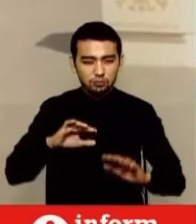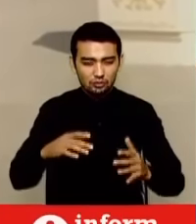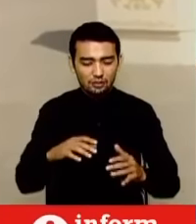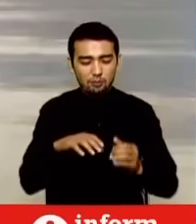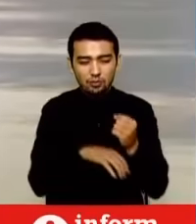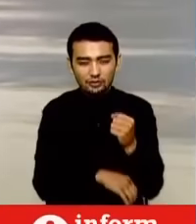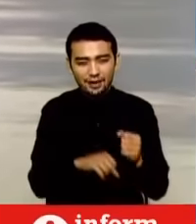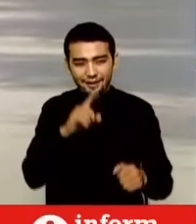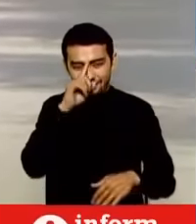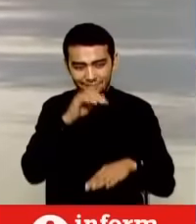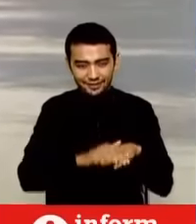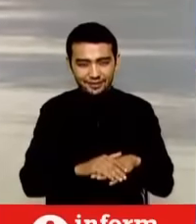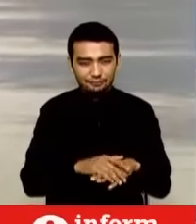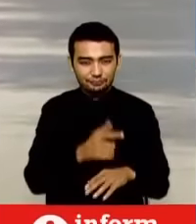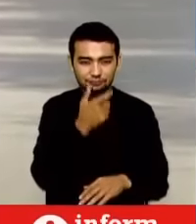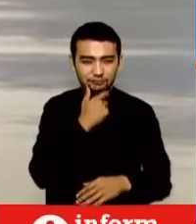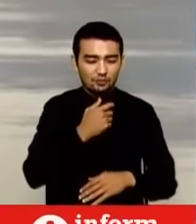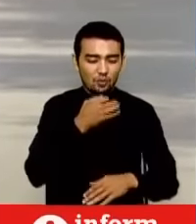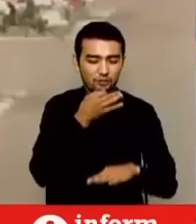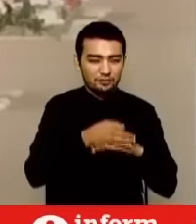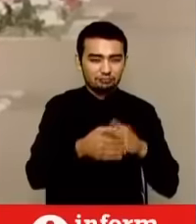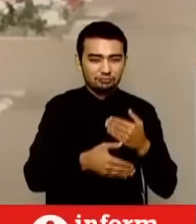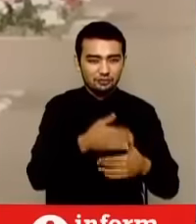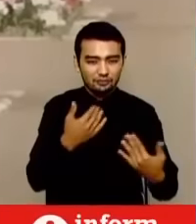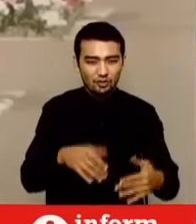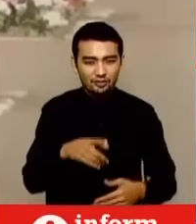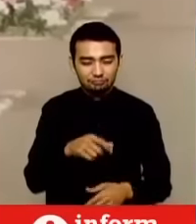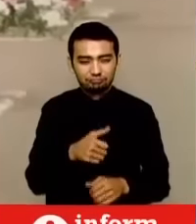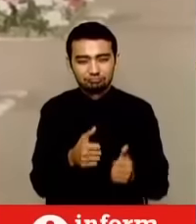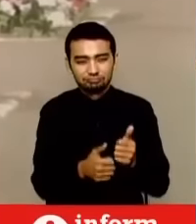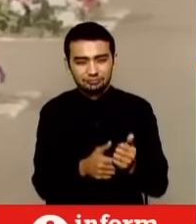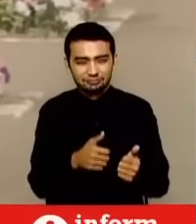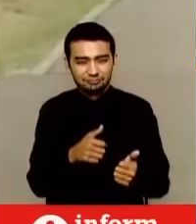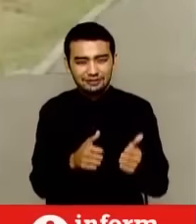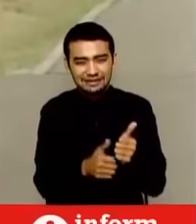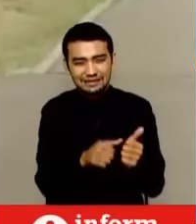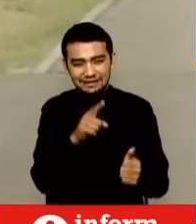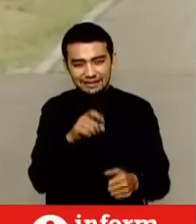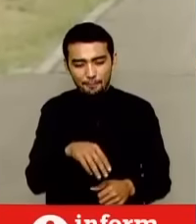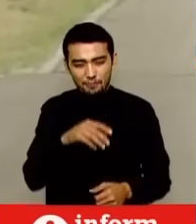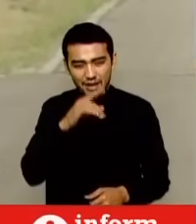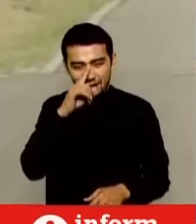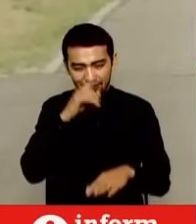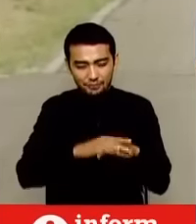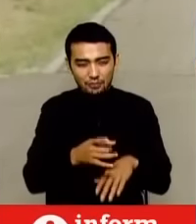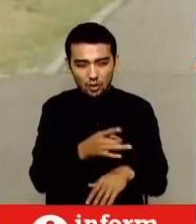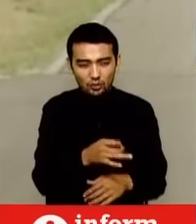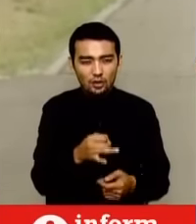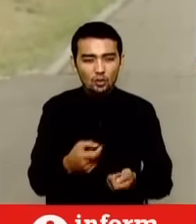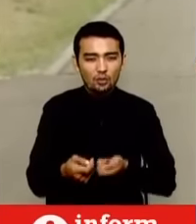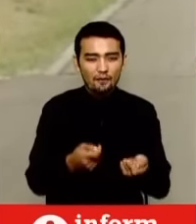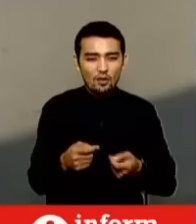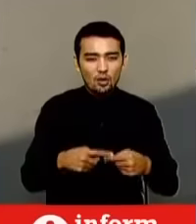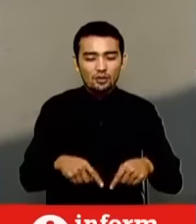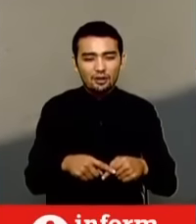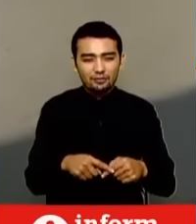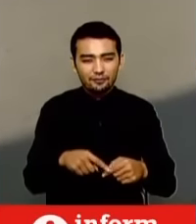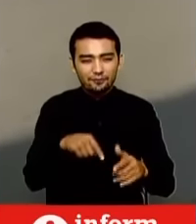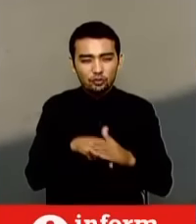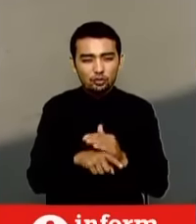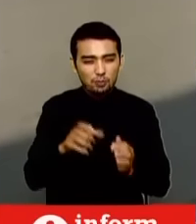района привлекли к дисциплинарной ответственности. От занимаемых должностей освободили заместителя акима района и руководителя отдела внутренней